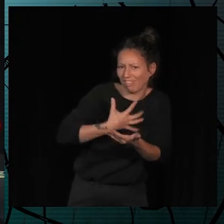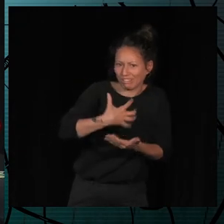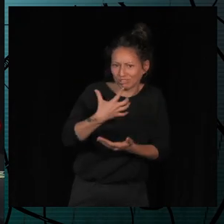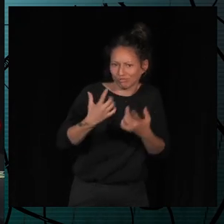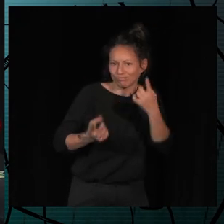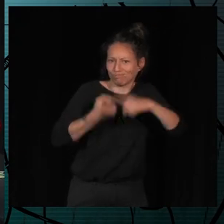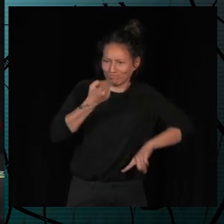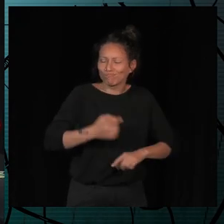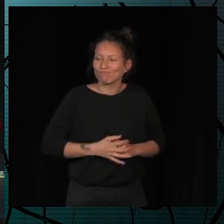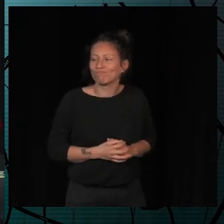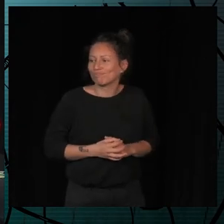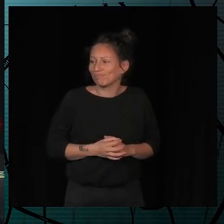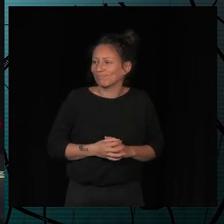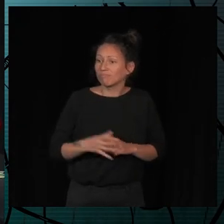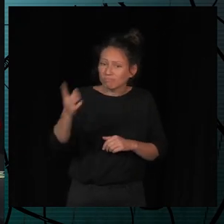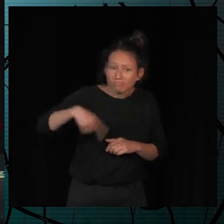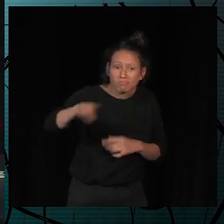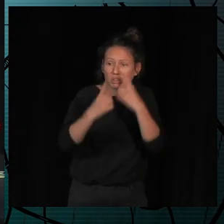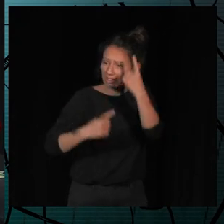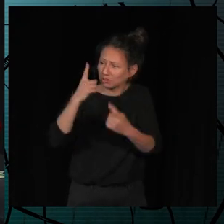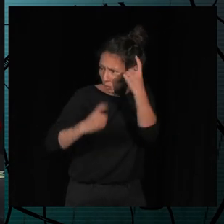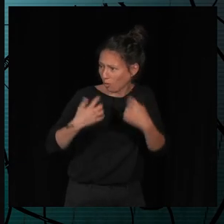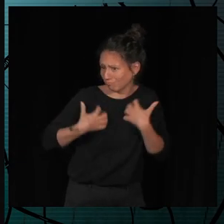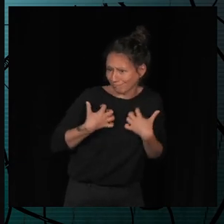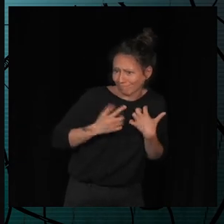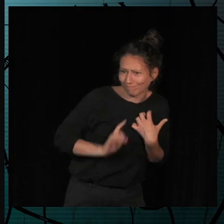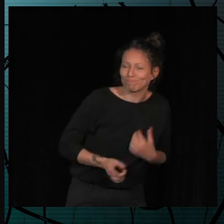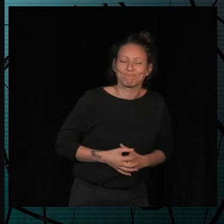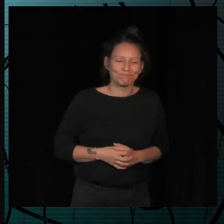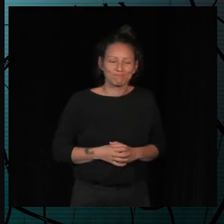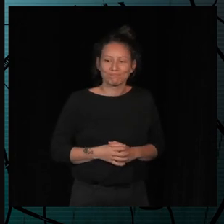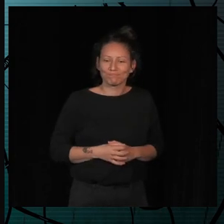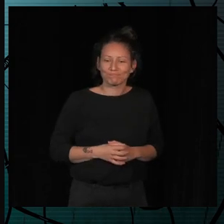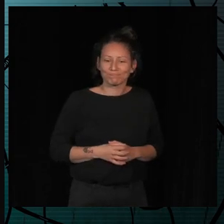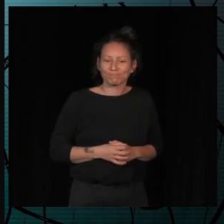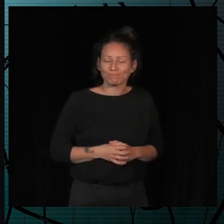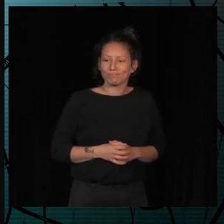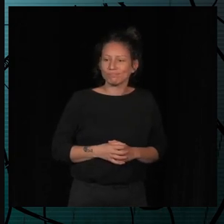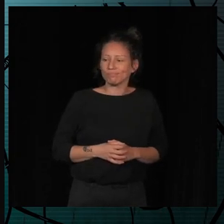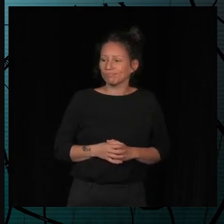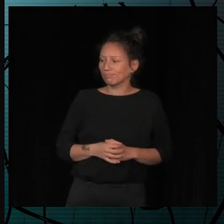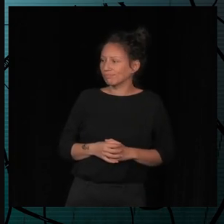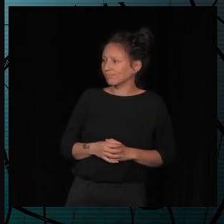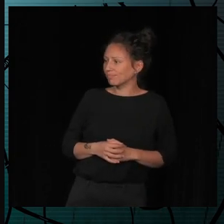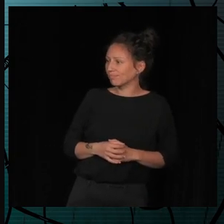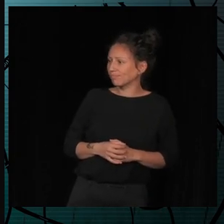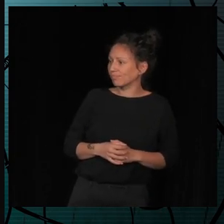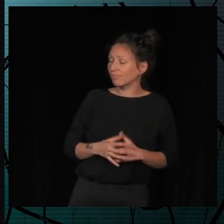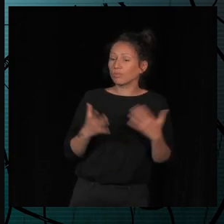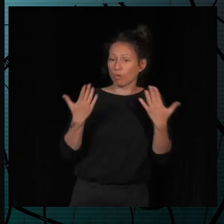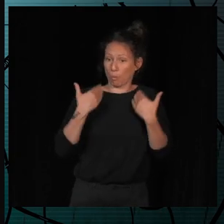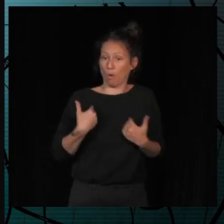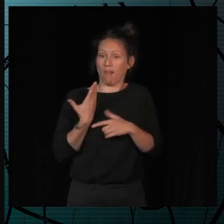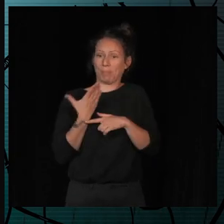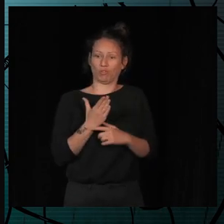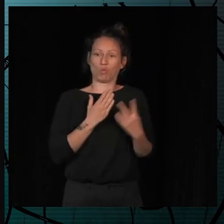au au plus au plus au plus profond voilà donc Julie dans un deuxième temps présentera peut-être nos deux autres